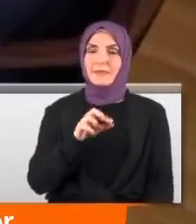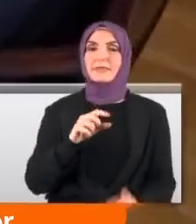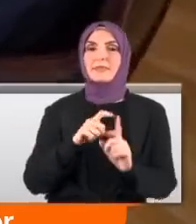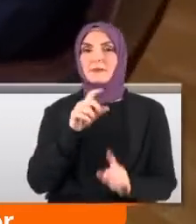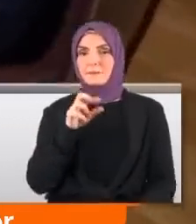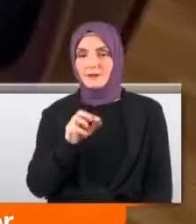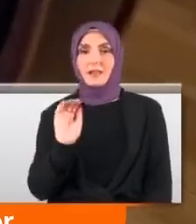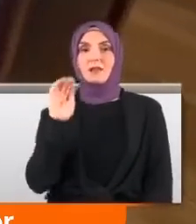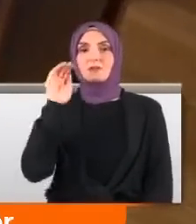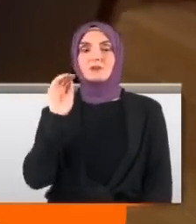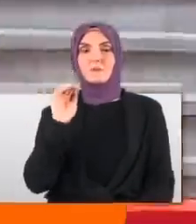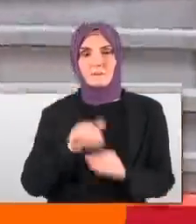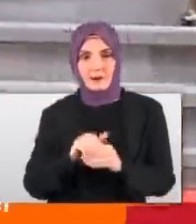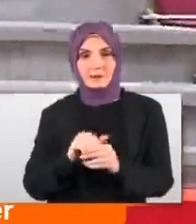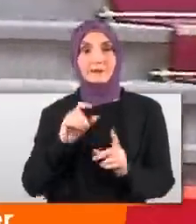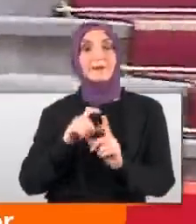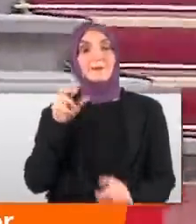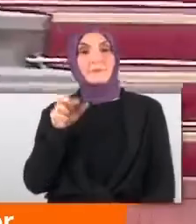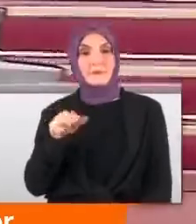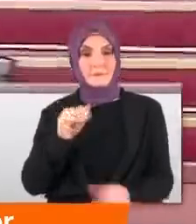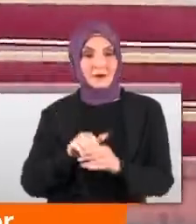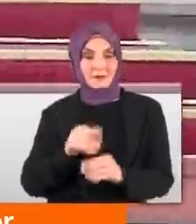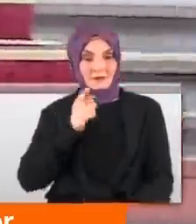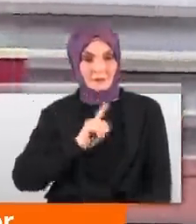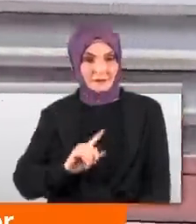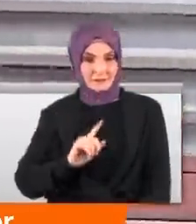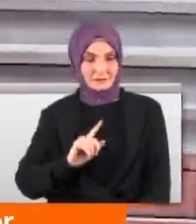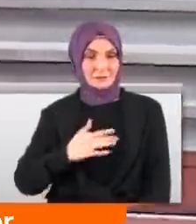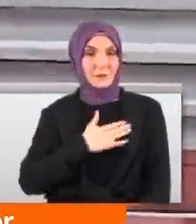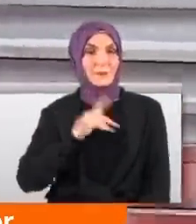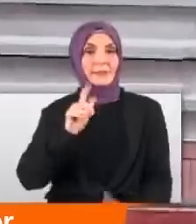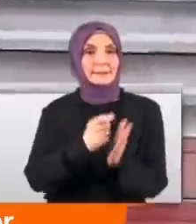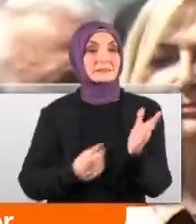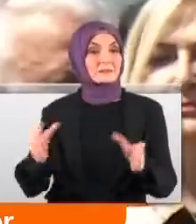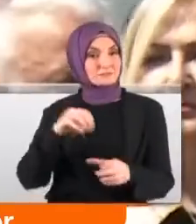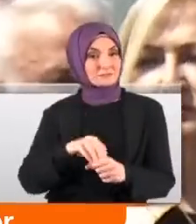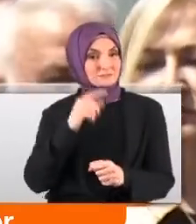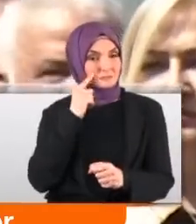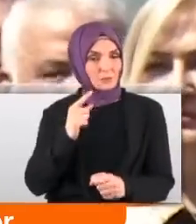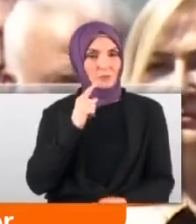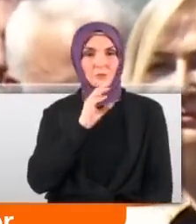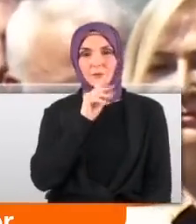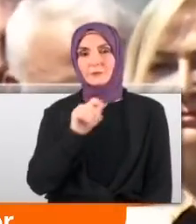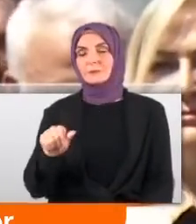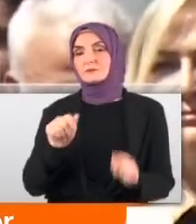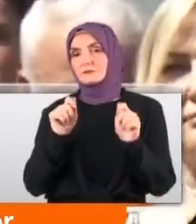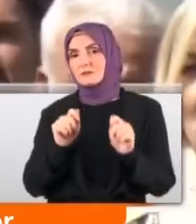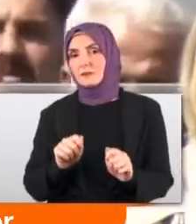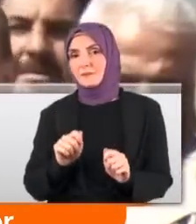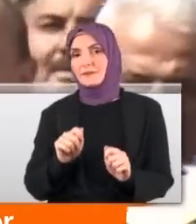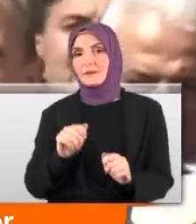Parti milletvekili adaylarının CHP listesinde olmasını sert sözlerle eleştirdi. Milletvekilliği dağıtıyorlar